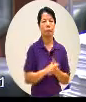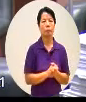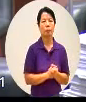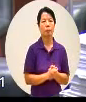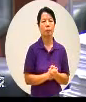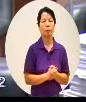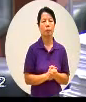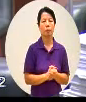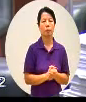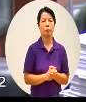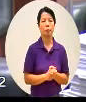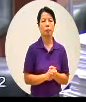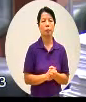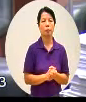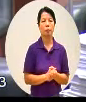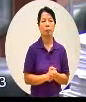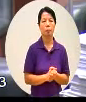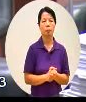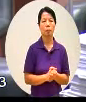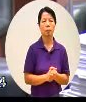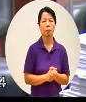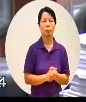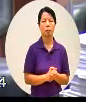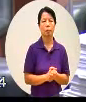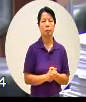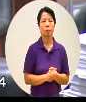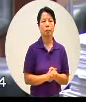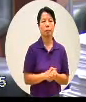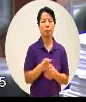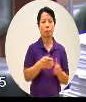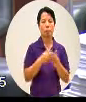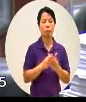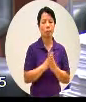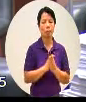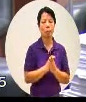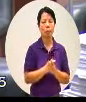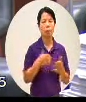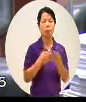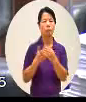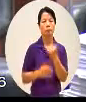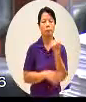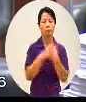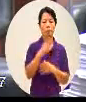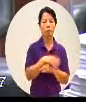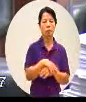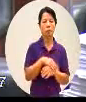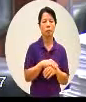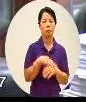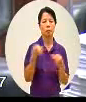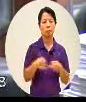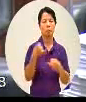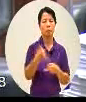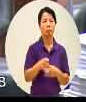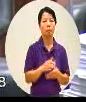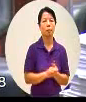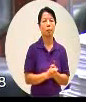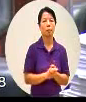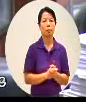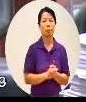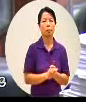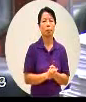而且你说你要志宏要还宏。一点啊效果拢无，为什么我要安尼